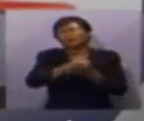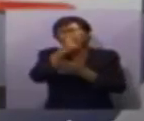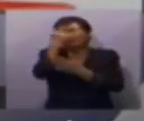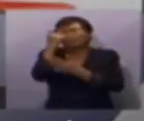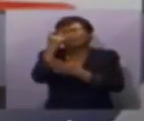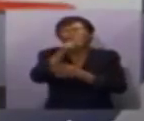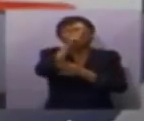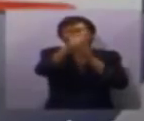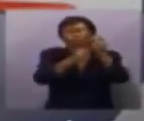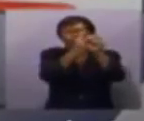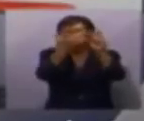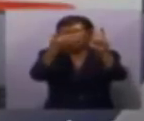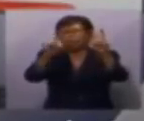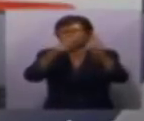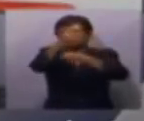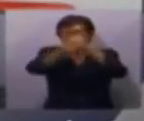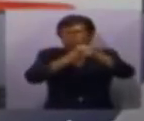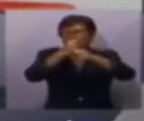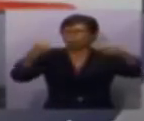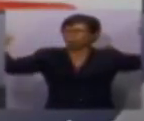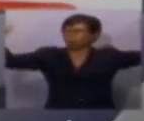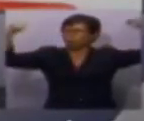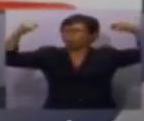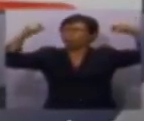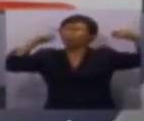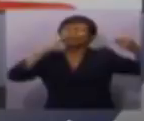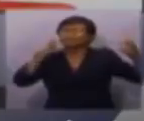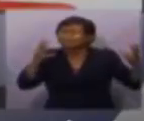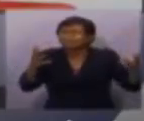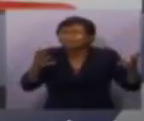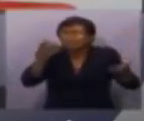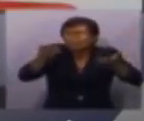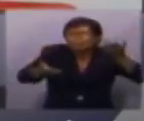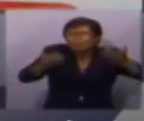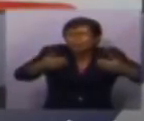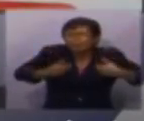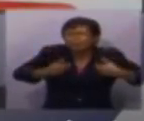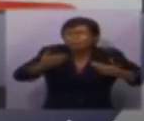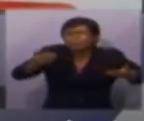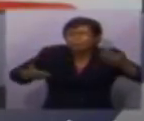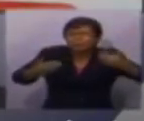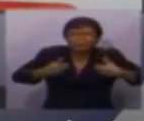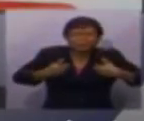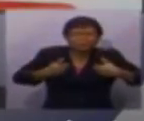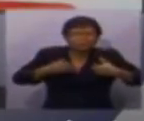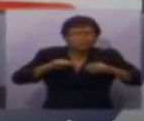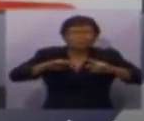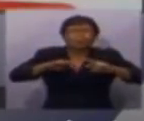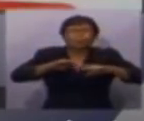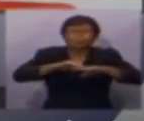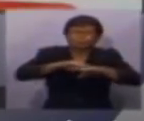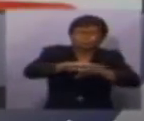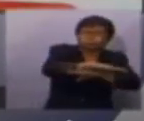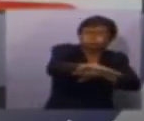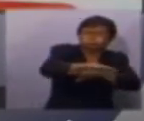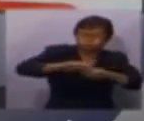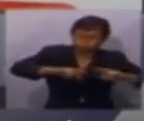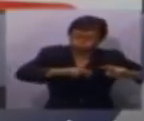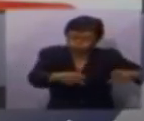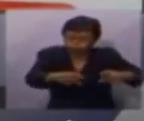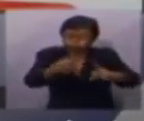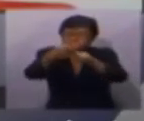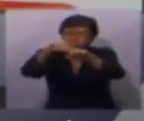ini 2018 merupakan tahun memperkasa wanita. Jadi mungkin ada juga impak daripada